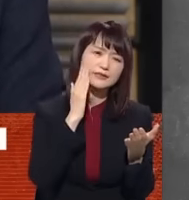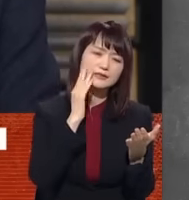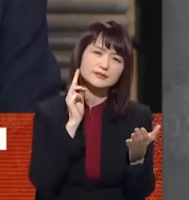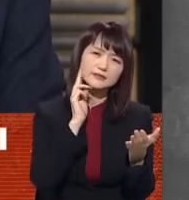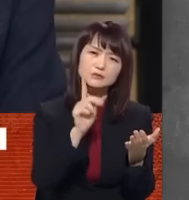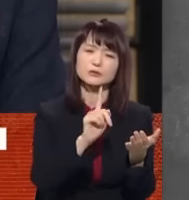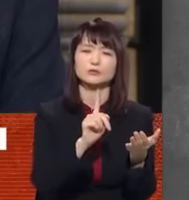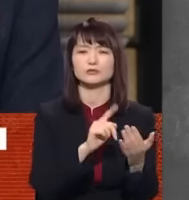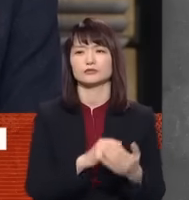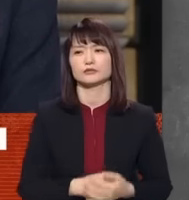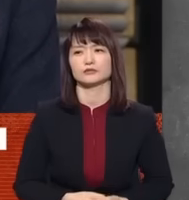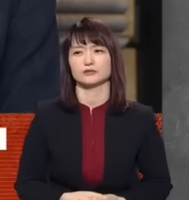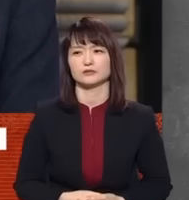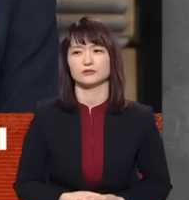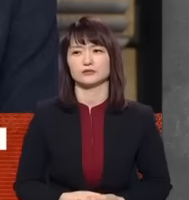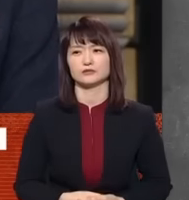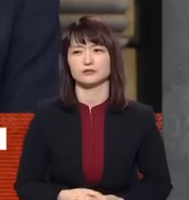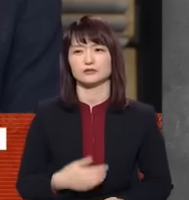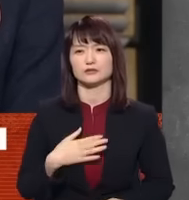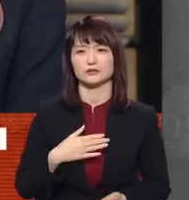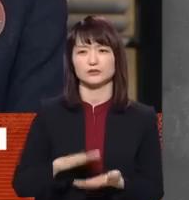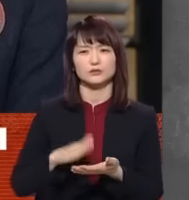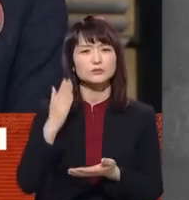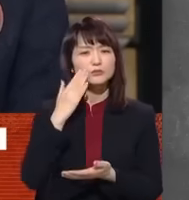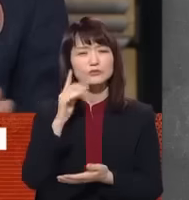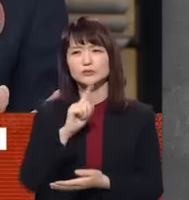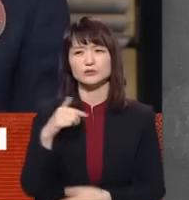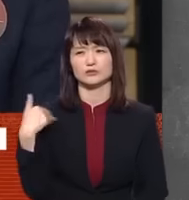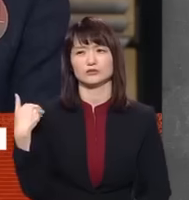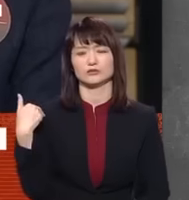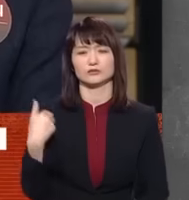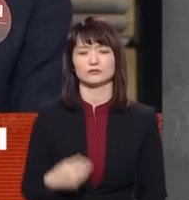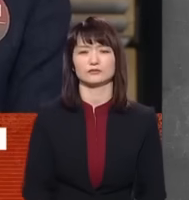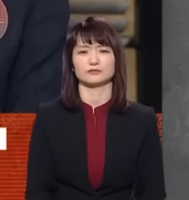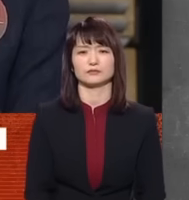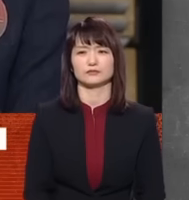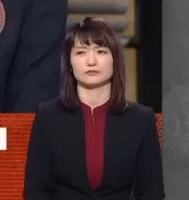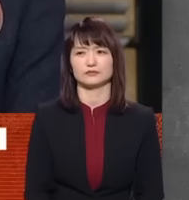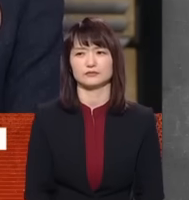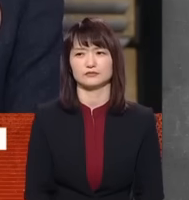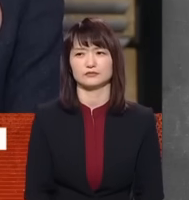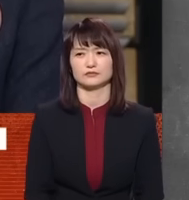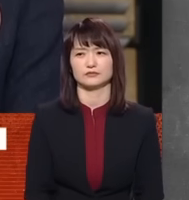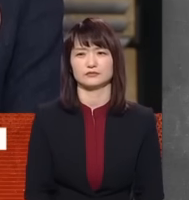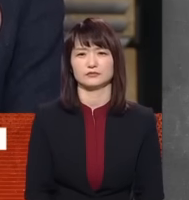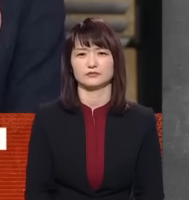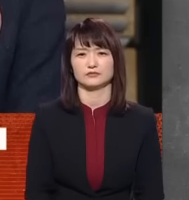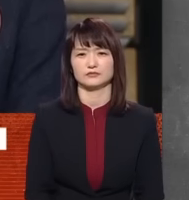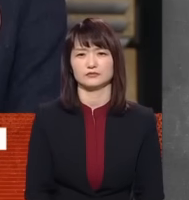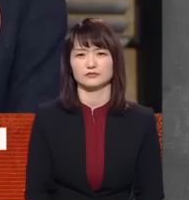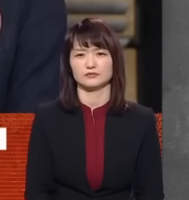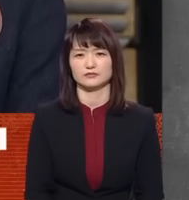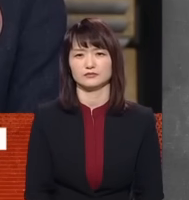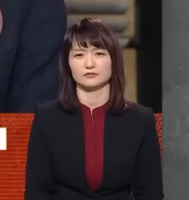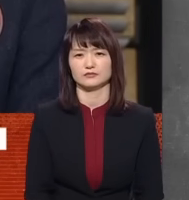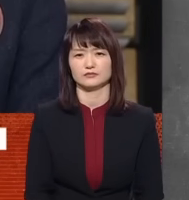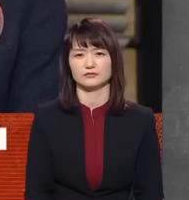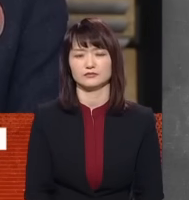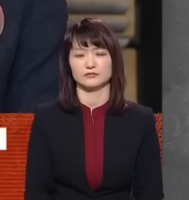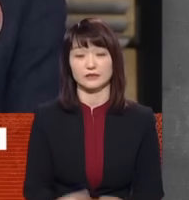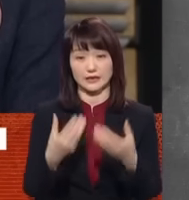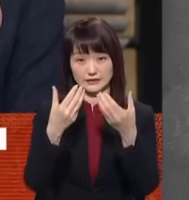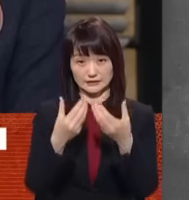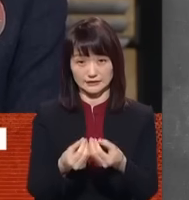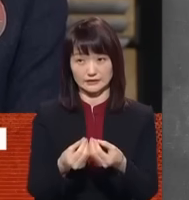예, 저도 이제 이 메이크업 같은 경우는 잘 모르는데 조금 전에 우리 소장님 말씀 들어보니까 확실하게 제가 이해가 가네요. 거기에 이제 예를